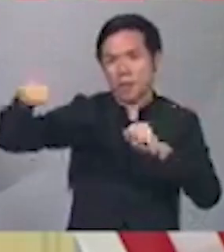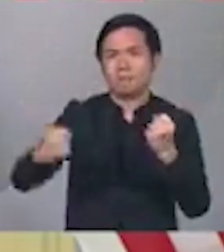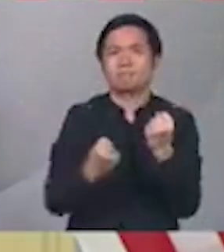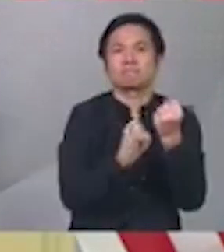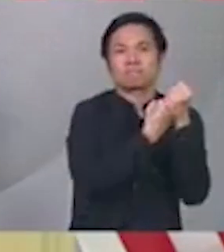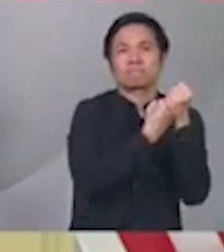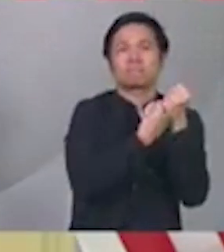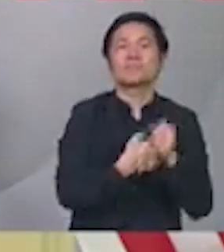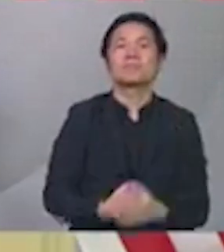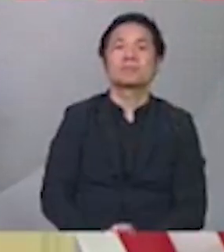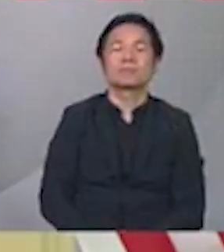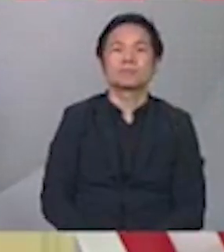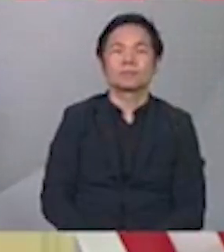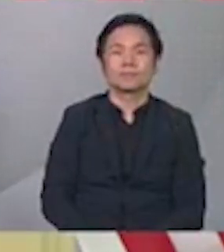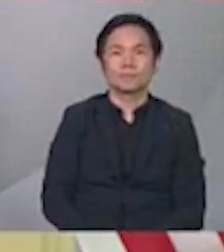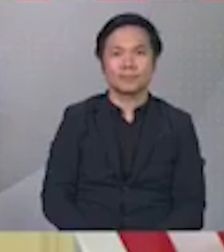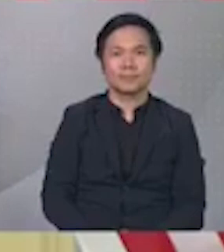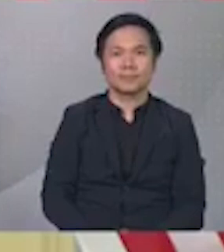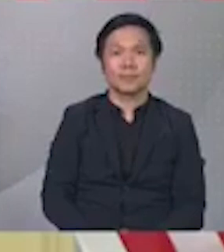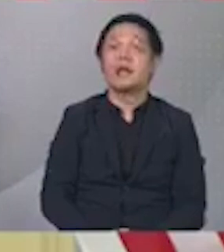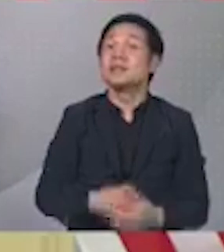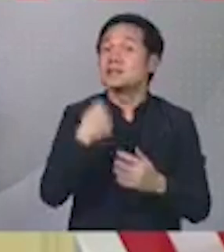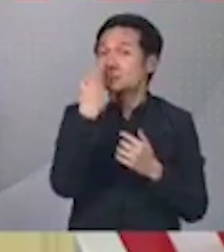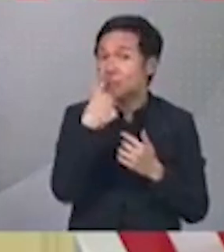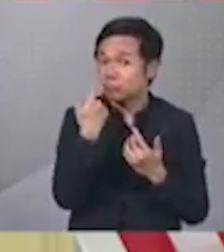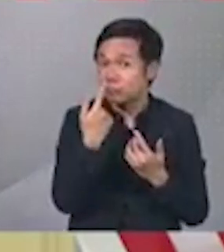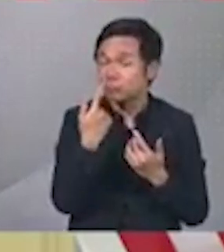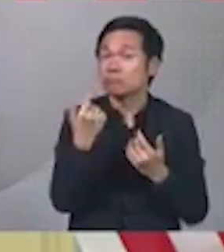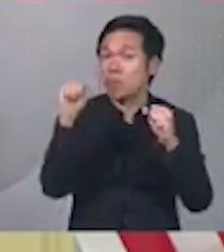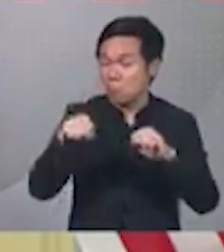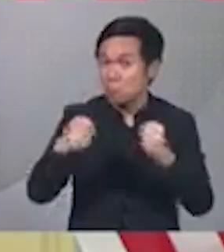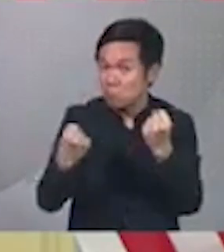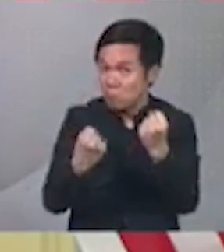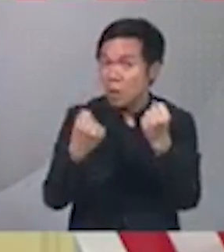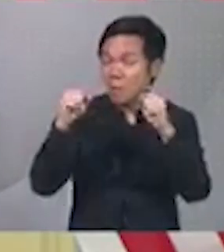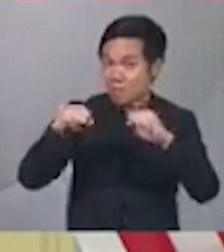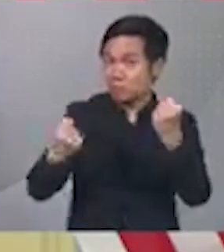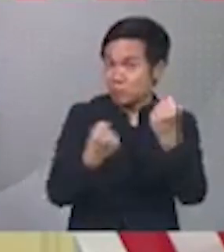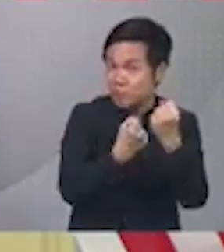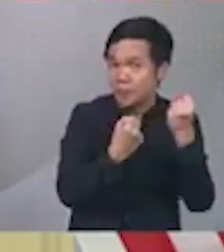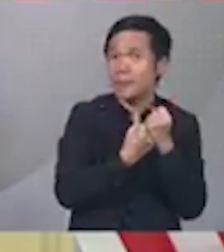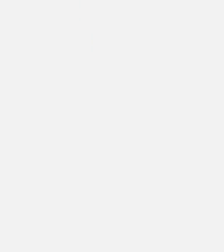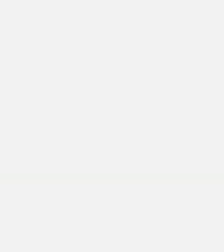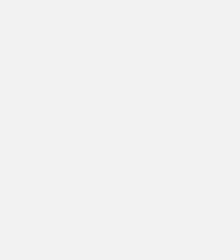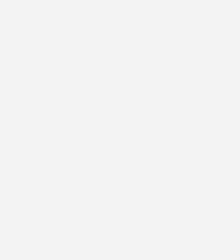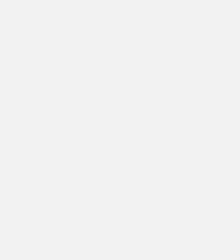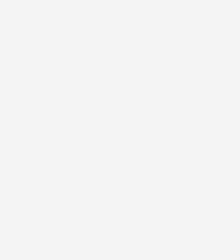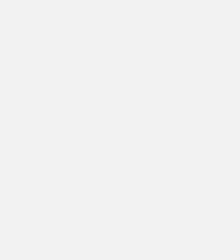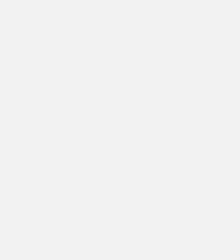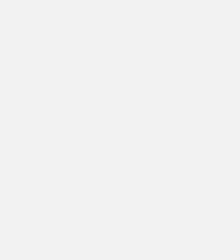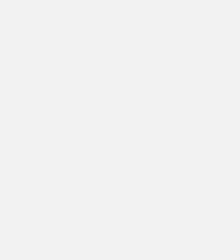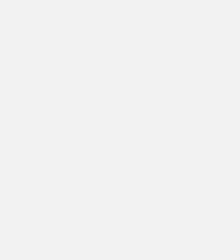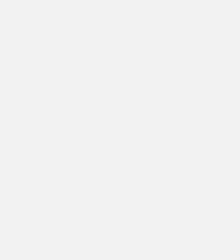dan siapa mana-mana pihak yang berminat bolehlah menghubungi Kementerian pengajian tinggi